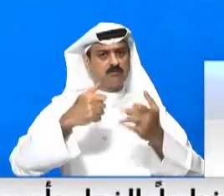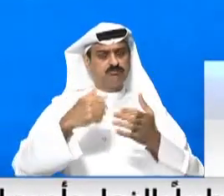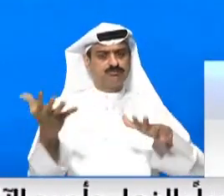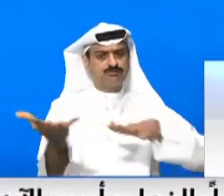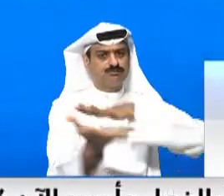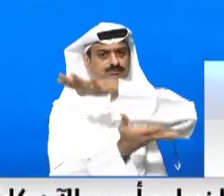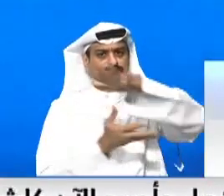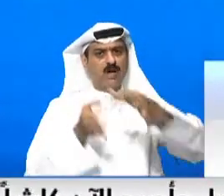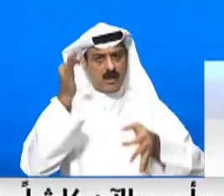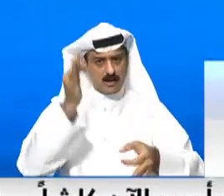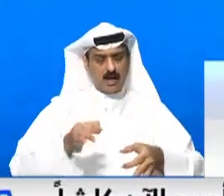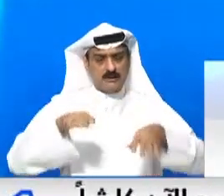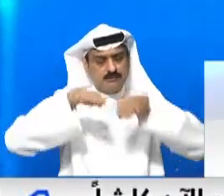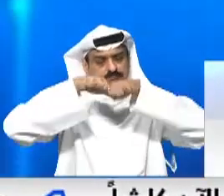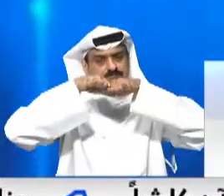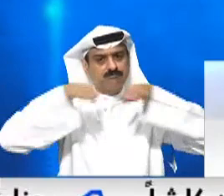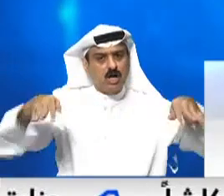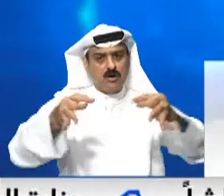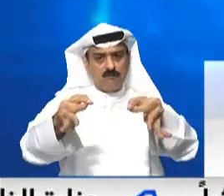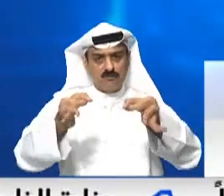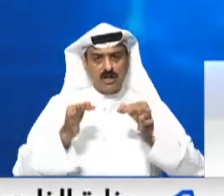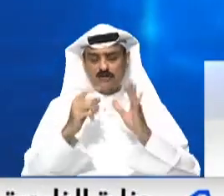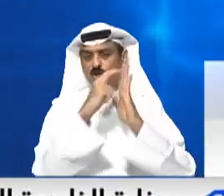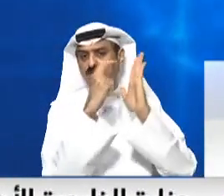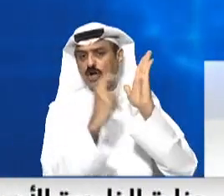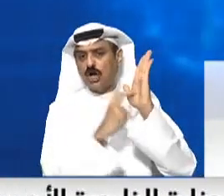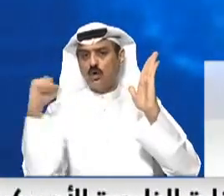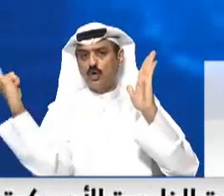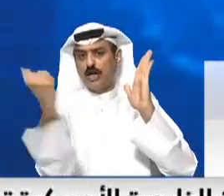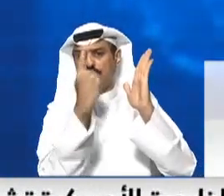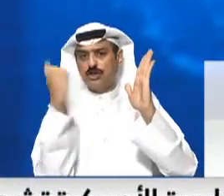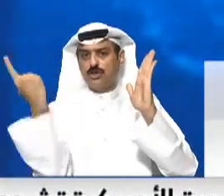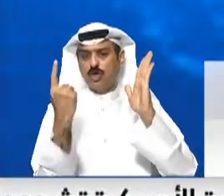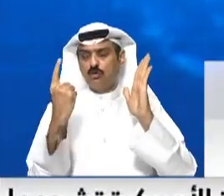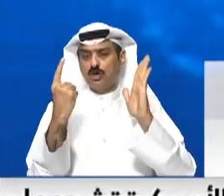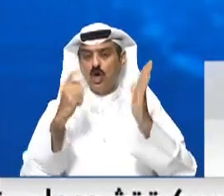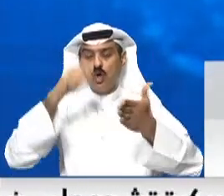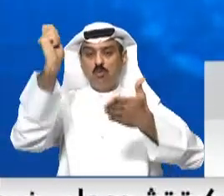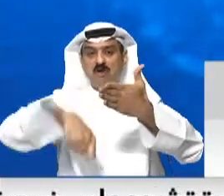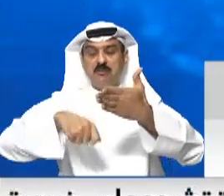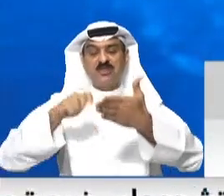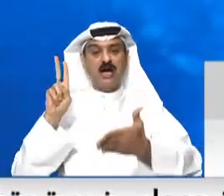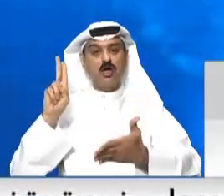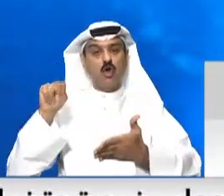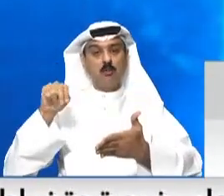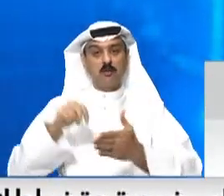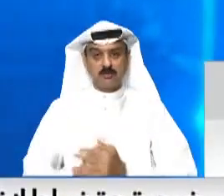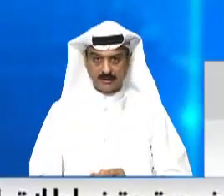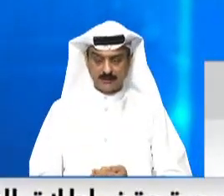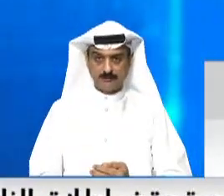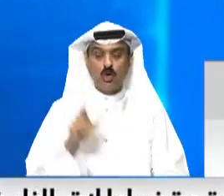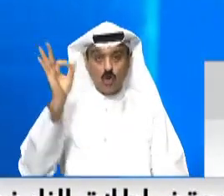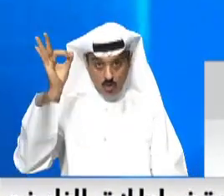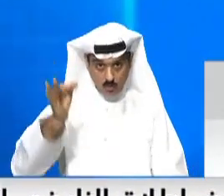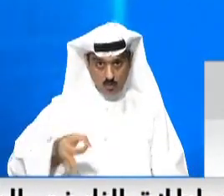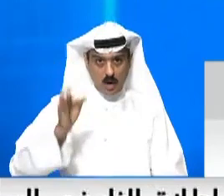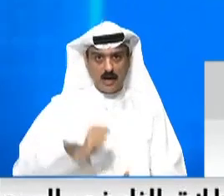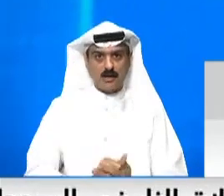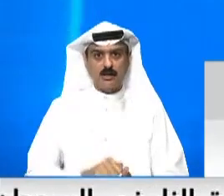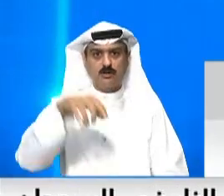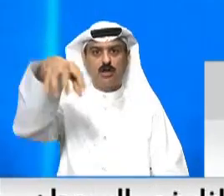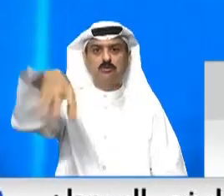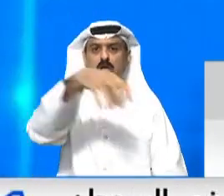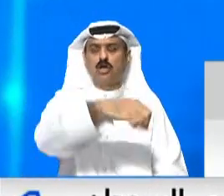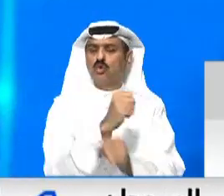إلى ضرورة الالتزام بمبادئ القانون الدولي وميثاق الأمم المتحدة، ومؤكدا على مبدأ سيادة